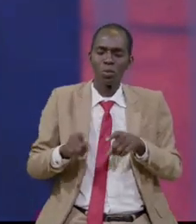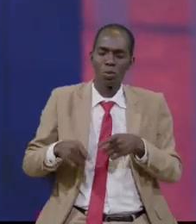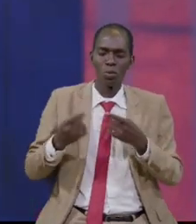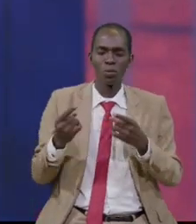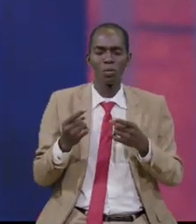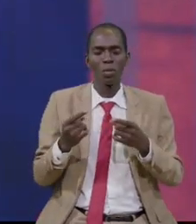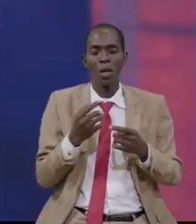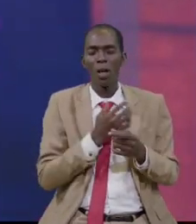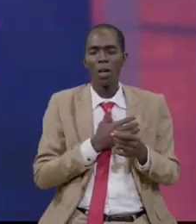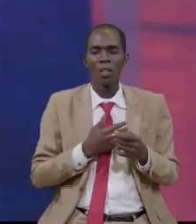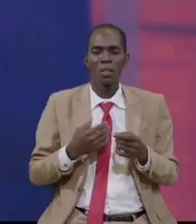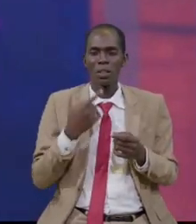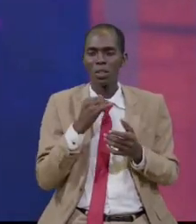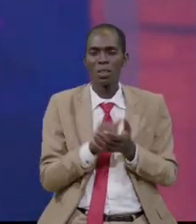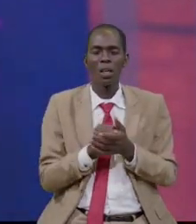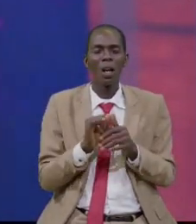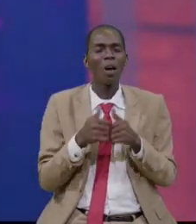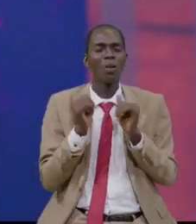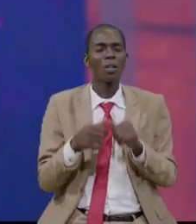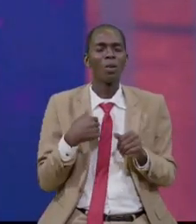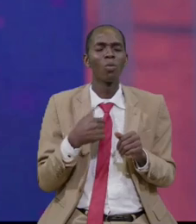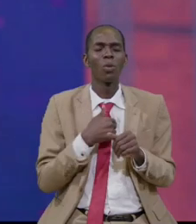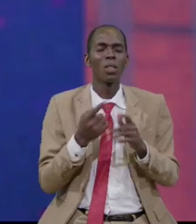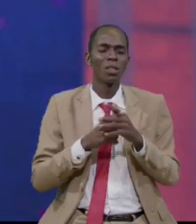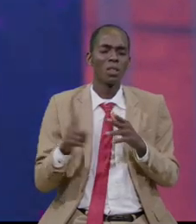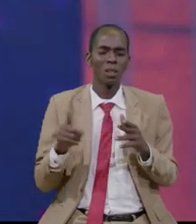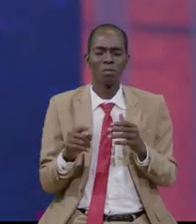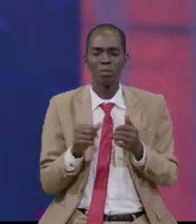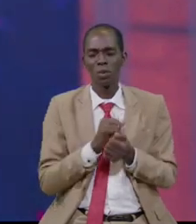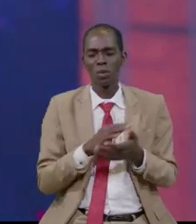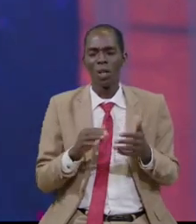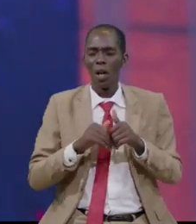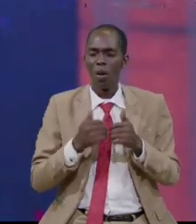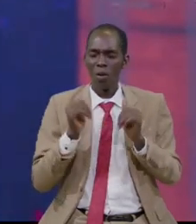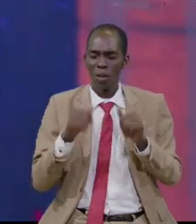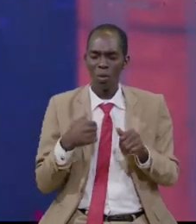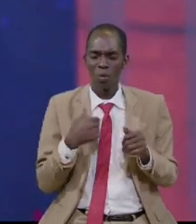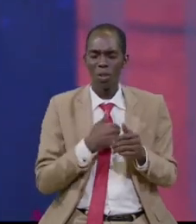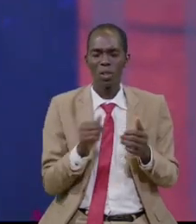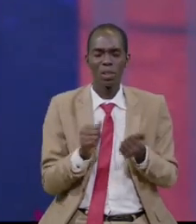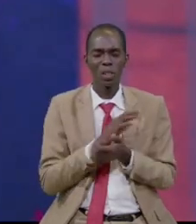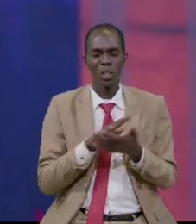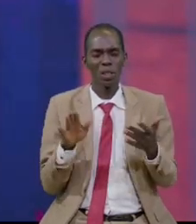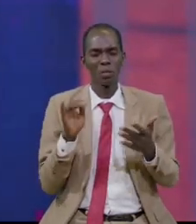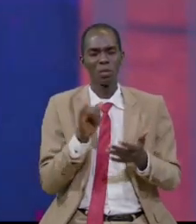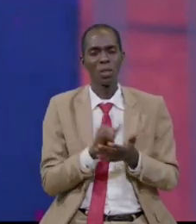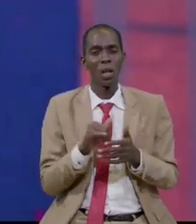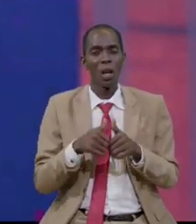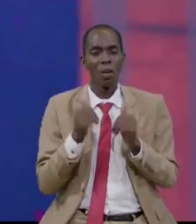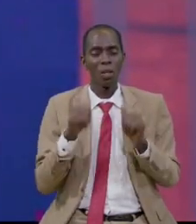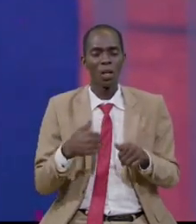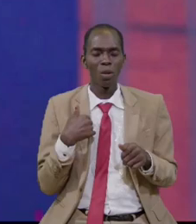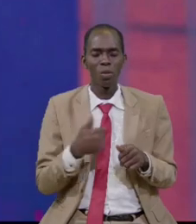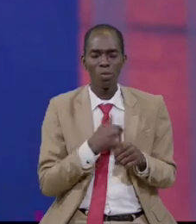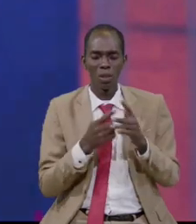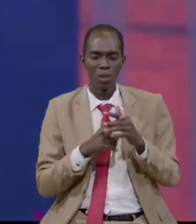chose. Et dis, comment échapperons-nous à la damnation? Comment échapperons-nous à la condamnation? Comment échapperons-nous à la